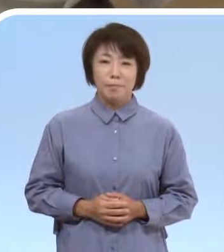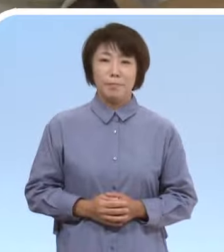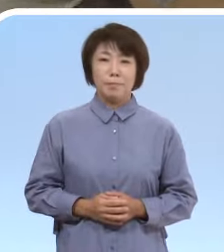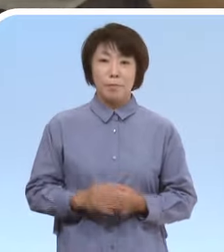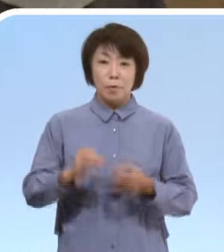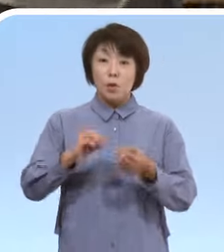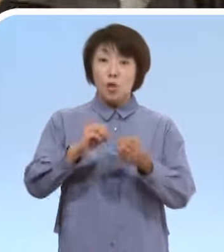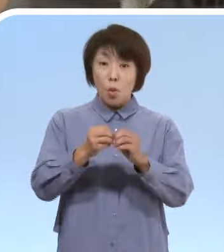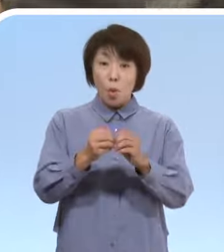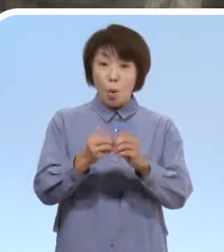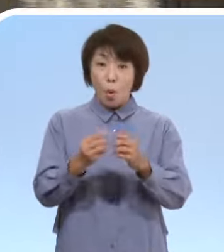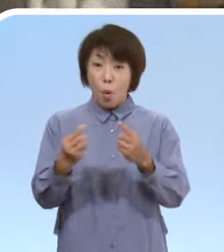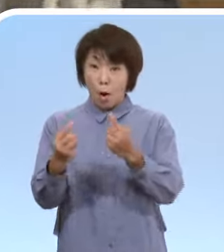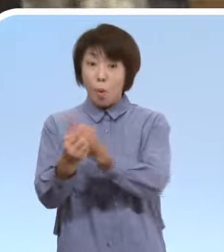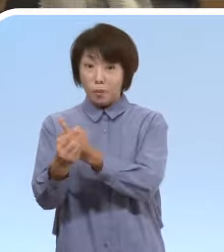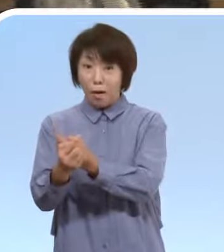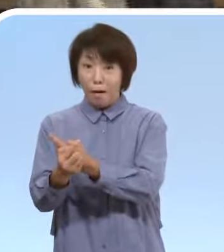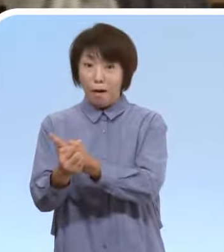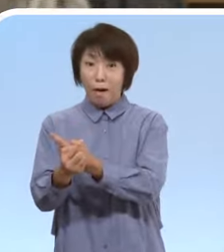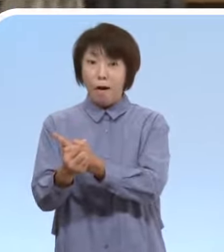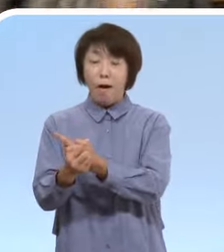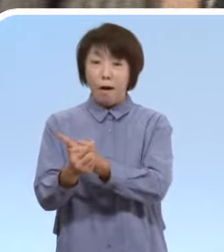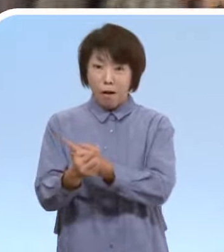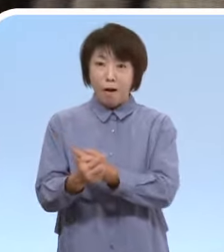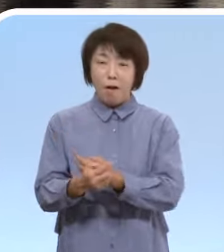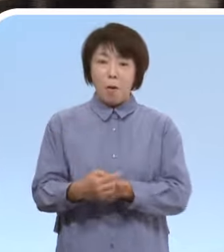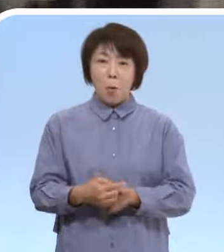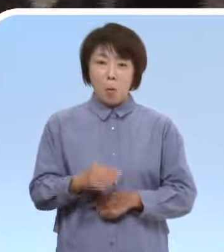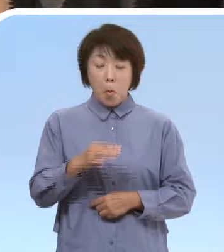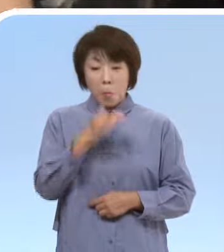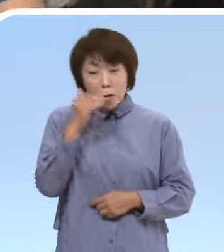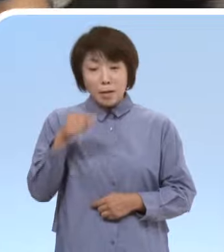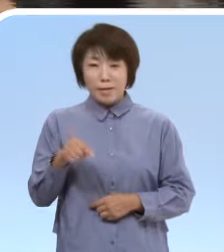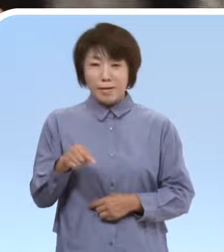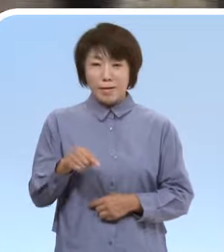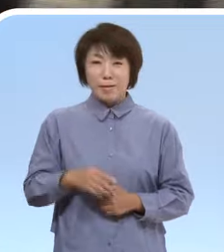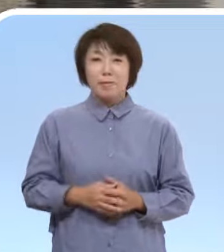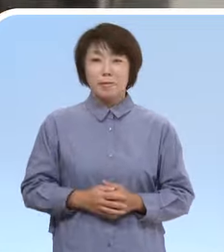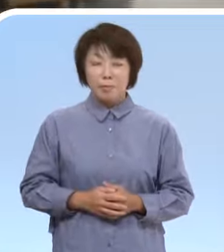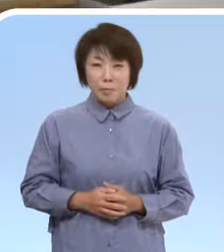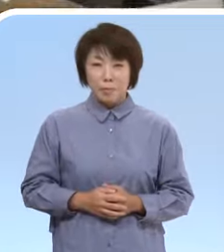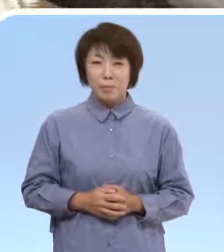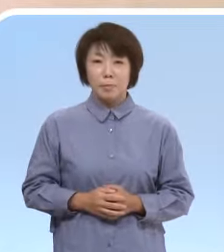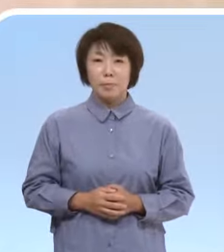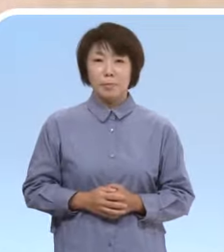あ、また色が変わりました。 違う配色のショールになって。 素敵。